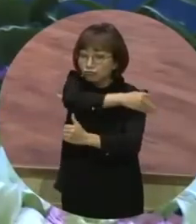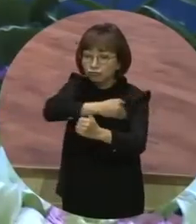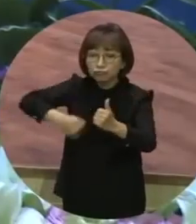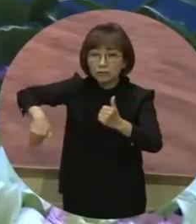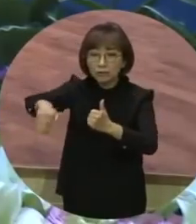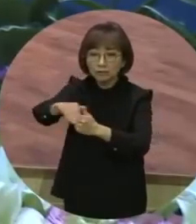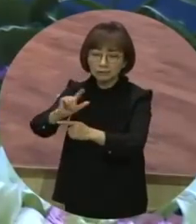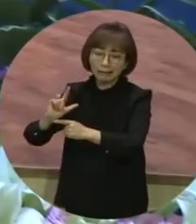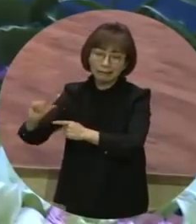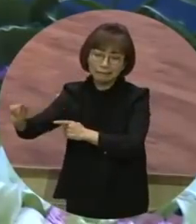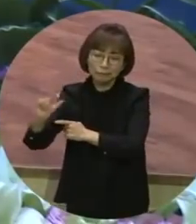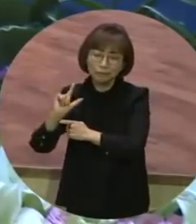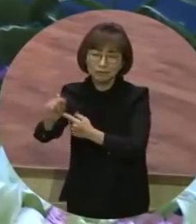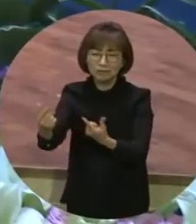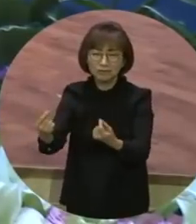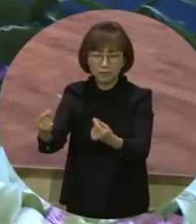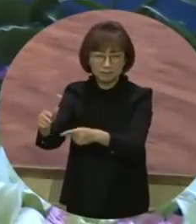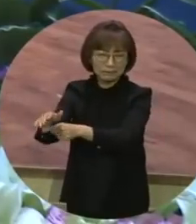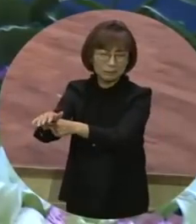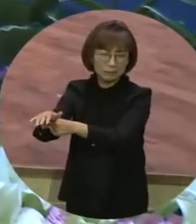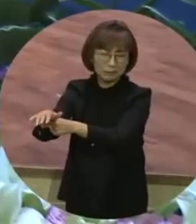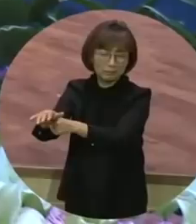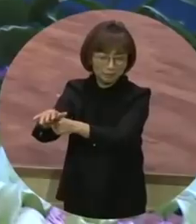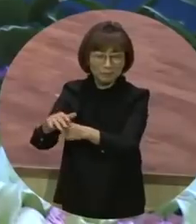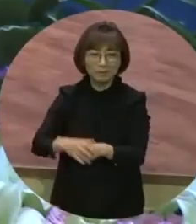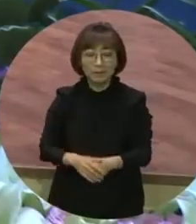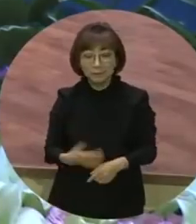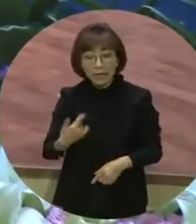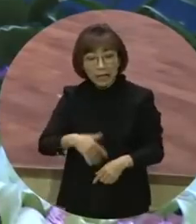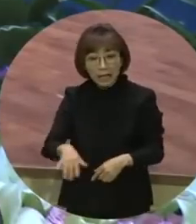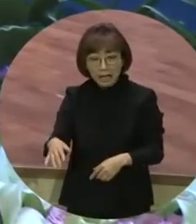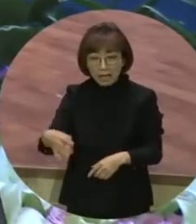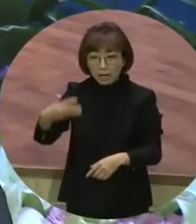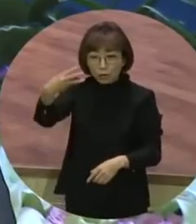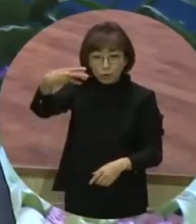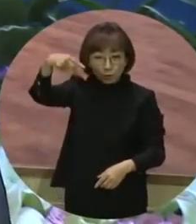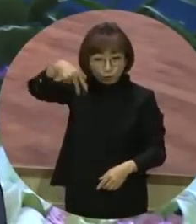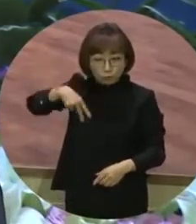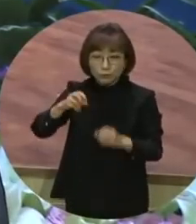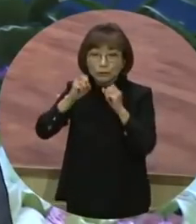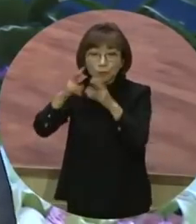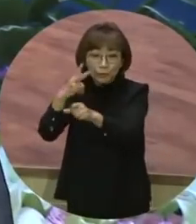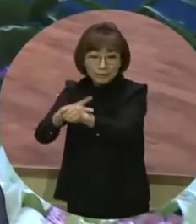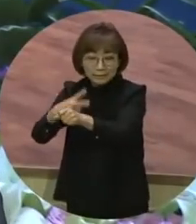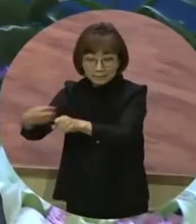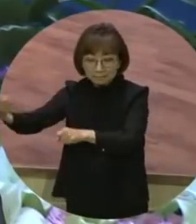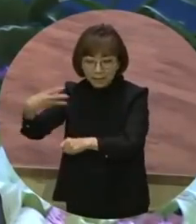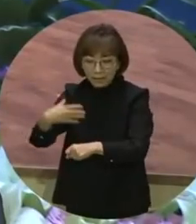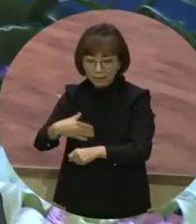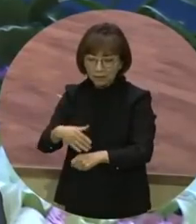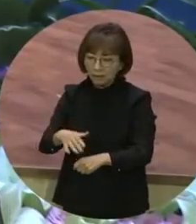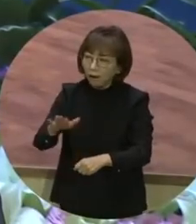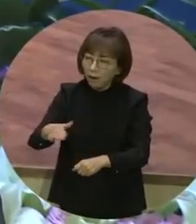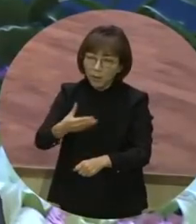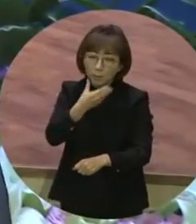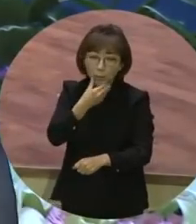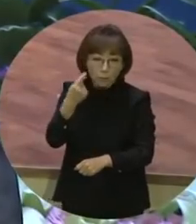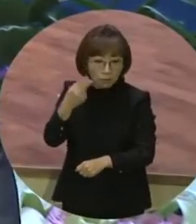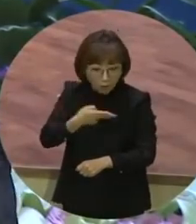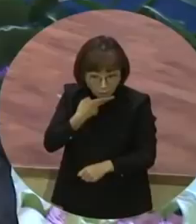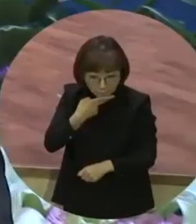마향이 선교사 이야기예요. 목사님, 여기는요, 복음 없으면 죽는 데입니다. 왜